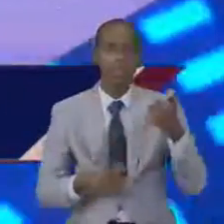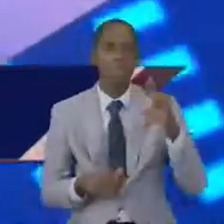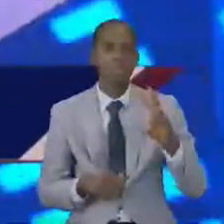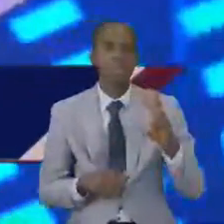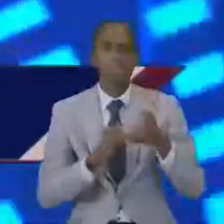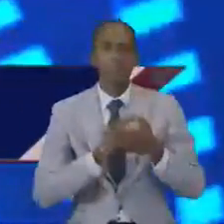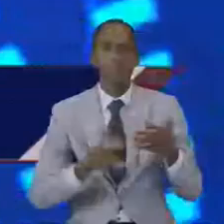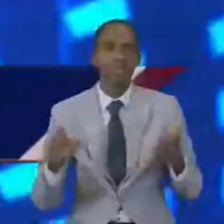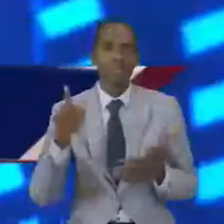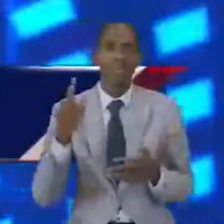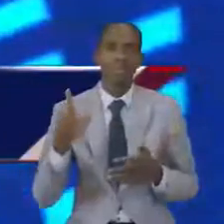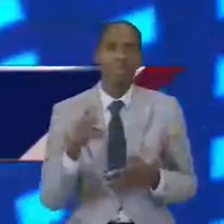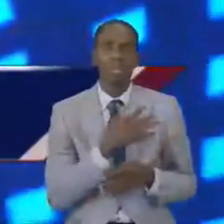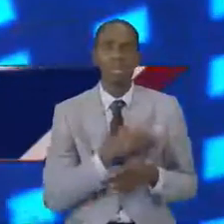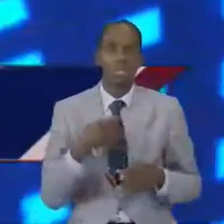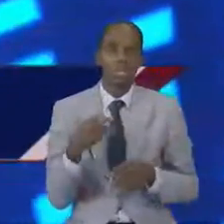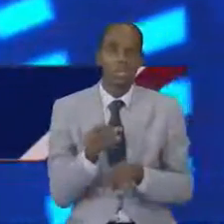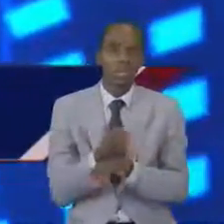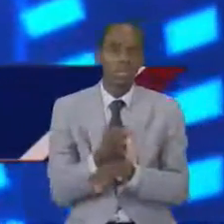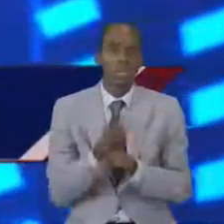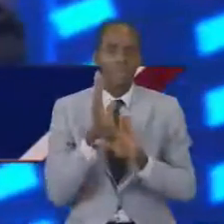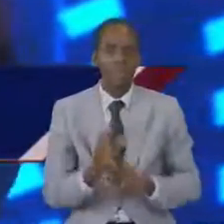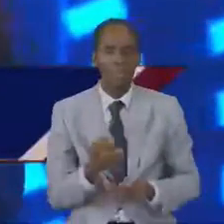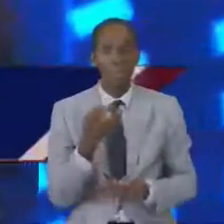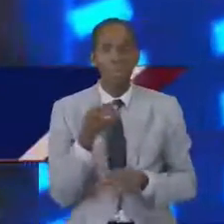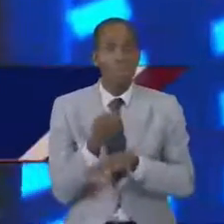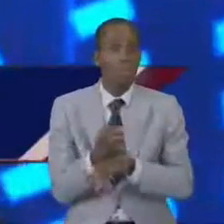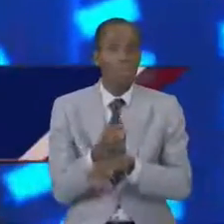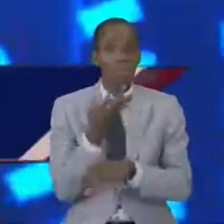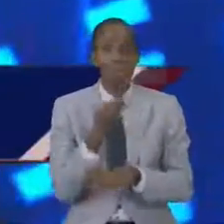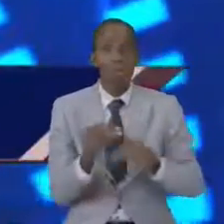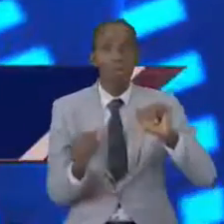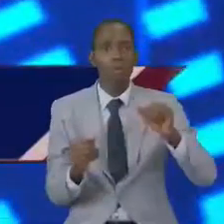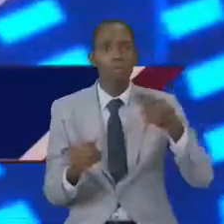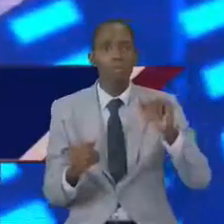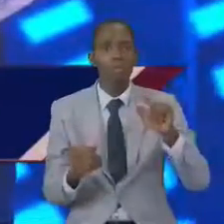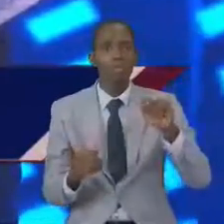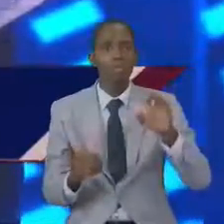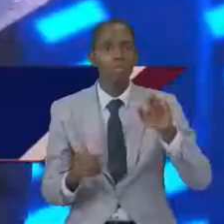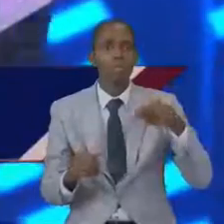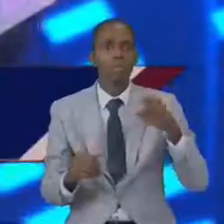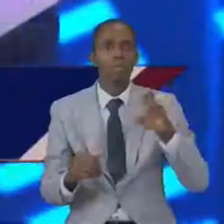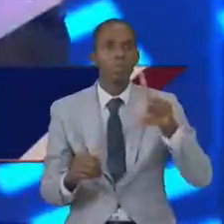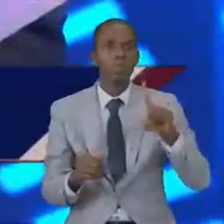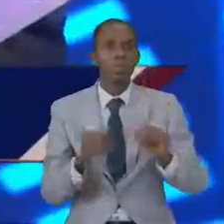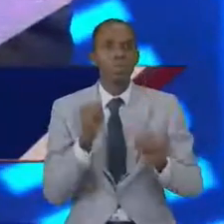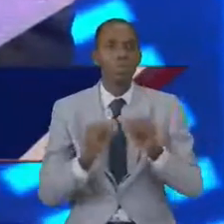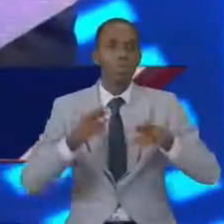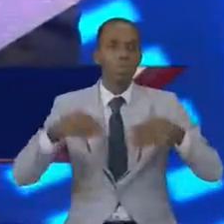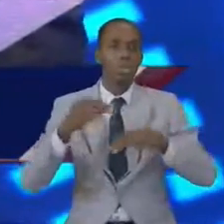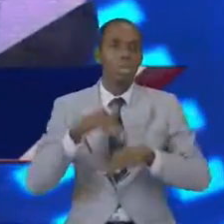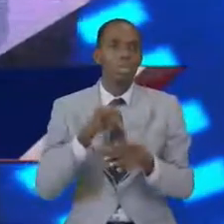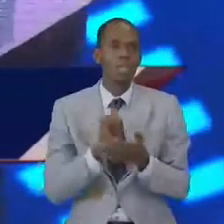voyons deux Samuel 16 23-200 2016 de Samuel le 16